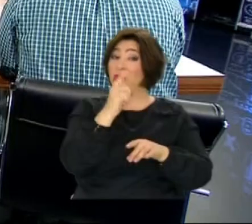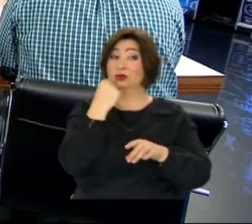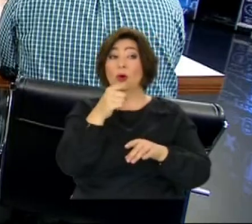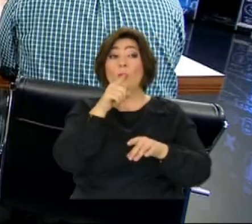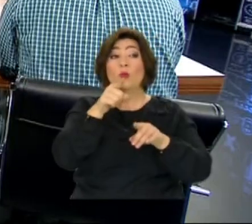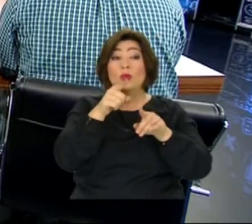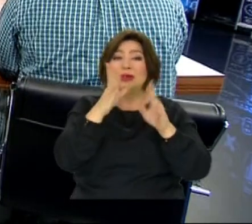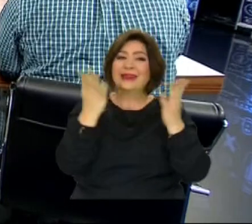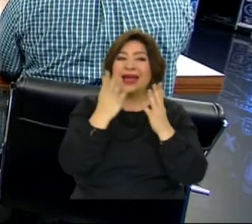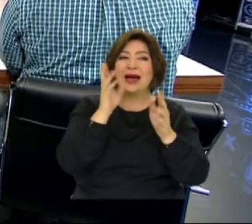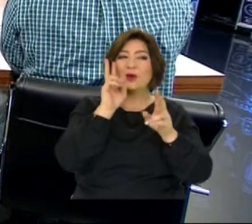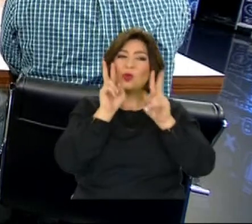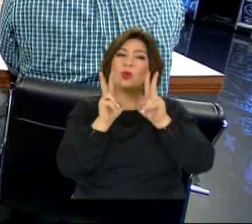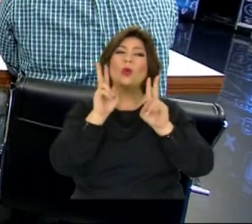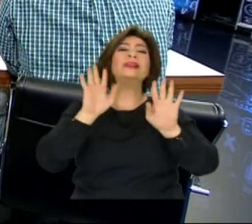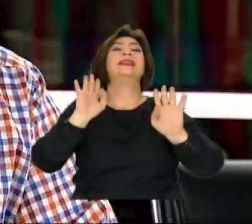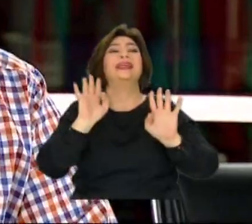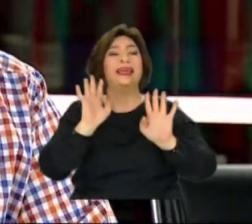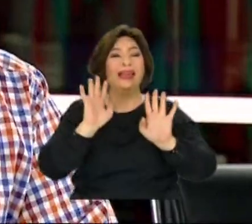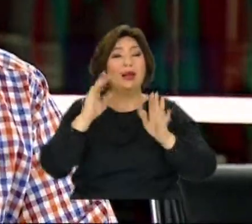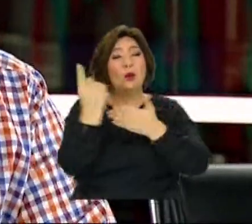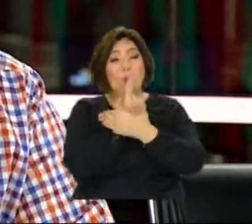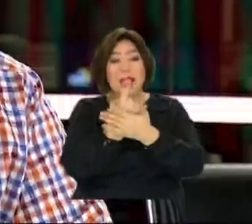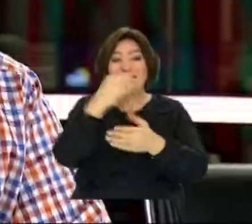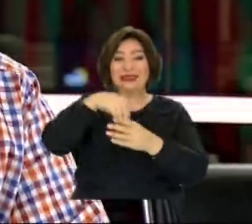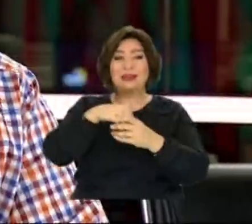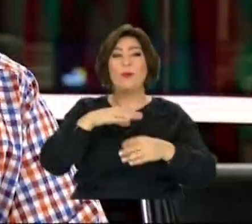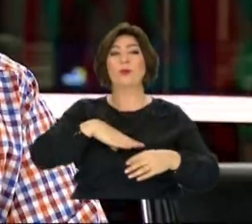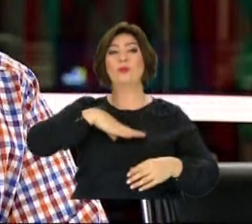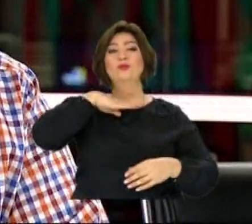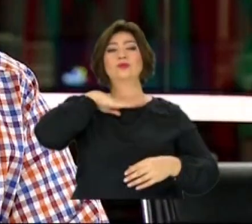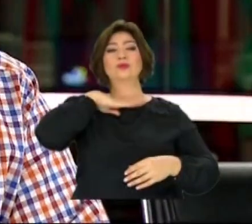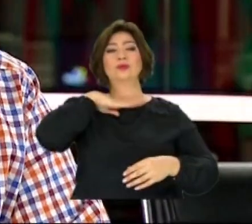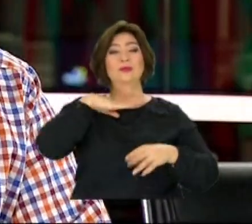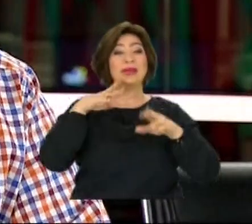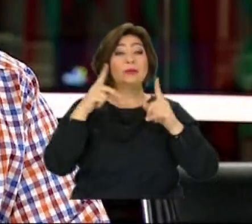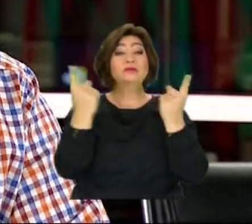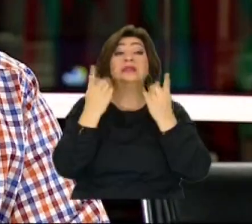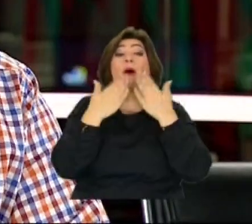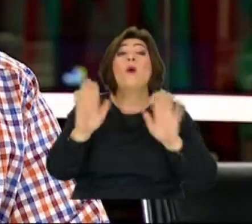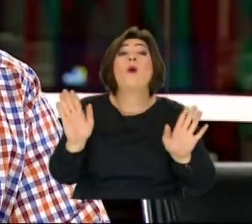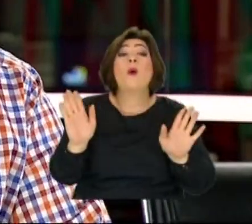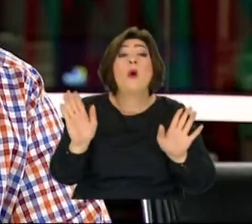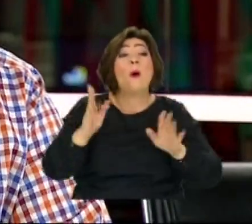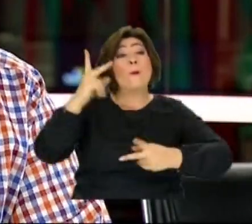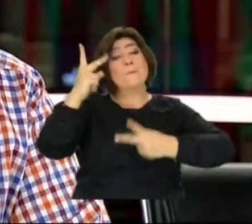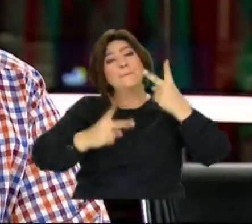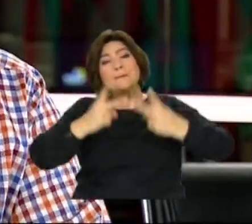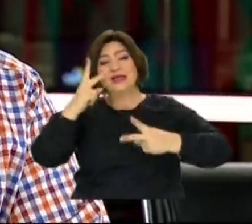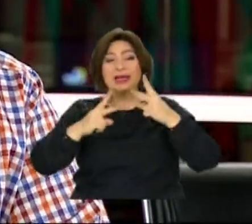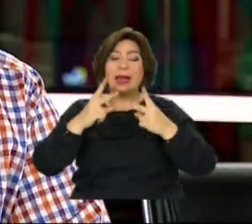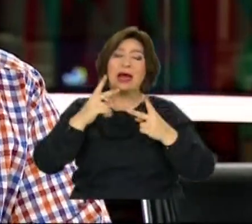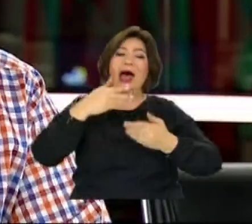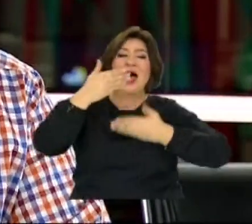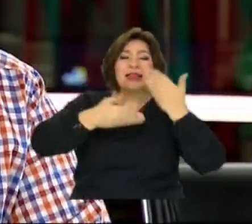kimselerin müşahadeyle yaptıkları evet bir şey. Çünkü Kur'an'da da aslında boyuna kadar gelip durma şeklinde bir şey yok. Ama yok. Bazıları müşahadeyle